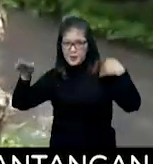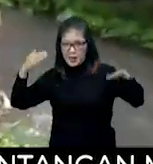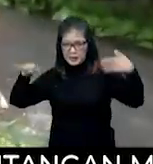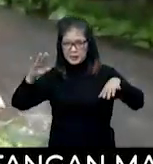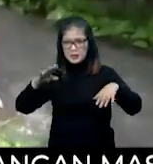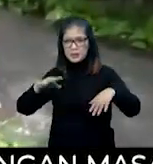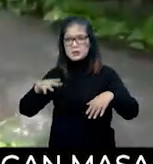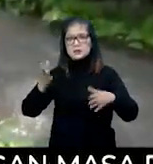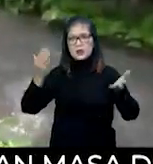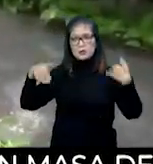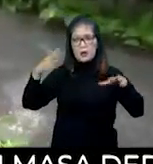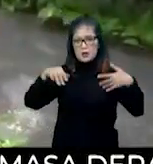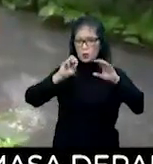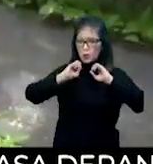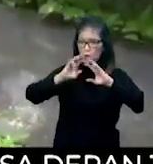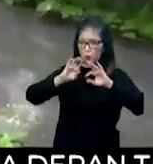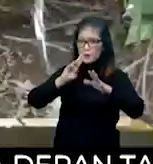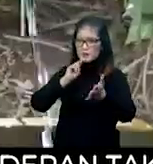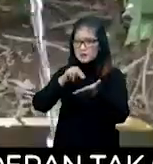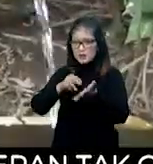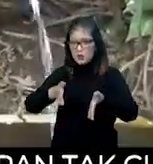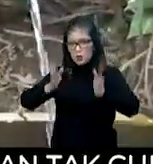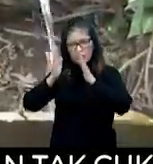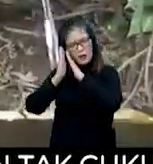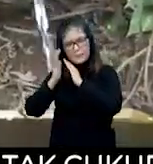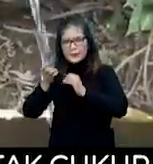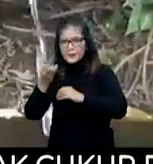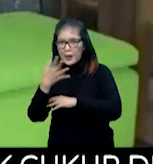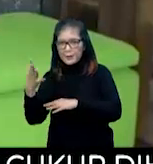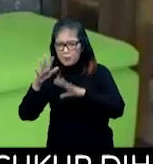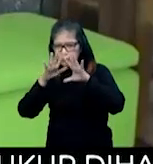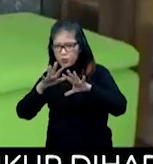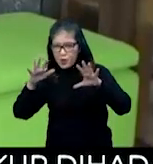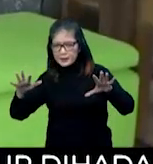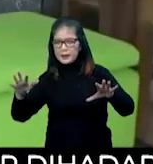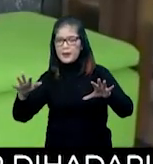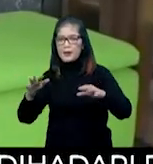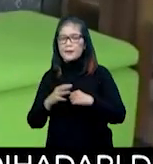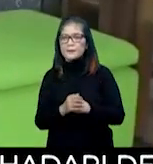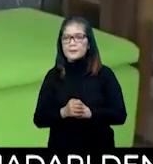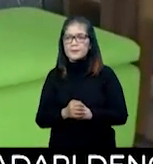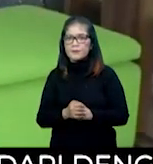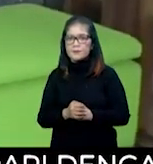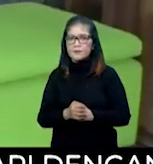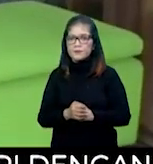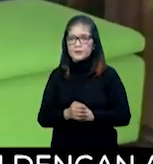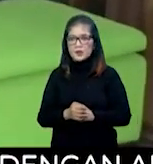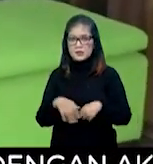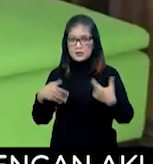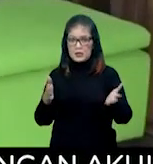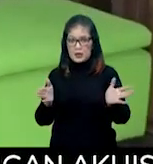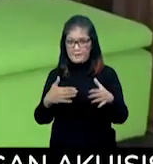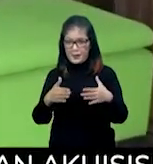pihaknya telah mendapatkan pemesanan Hotel dari Sejumlah wisatawan asing tak hanya di bulan berjalan sejumlah kamar hotel bahkan